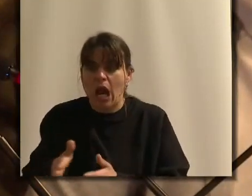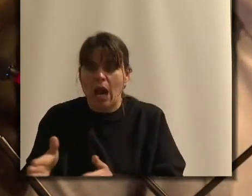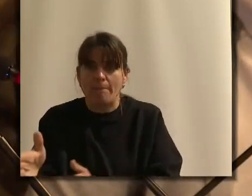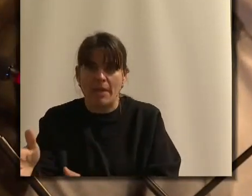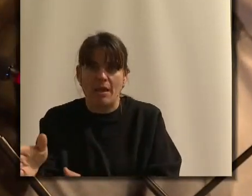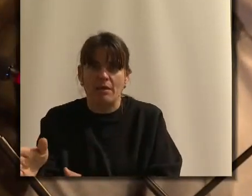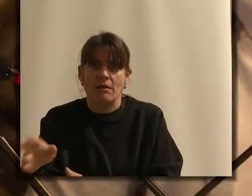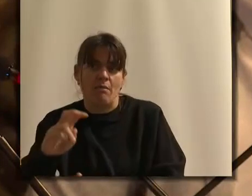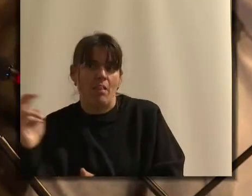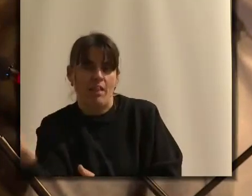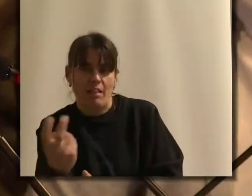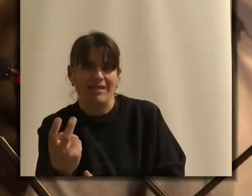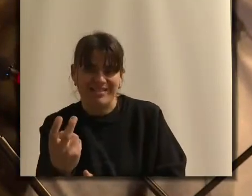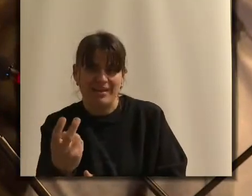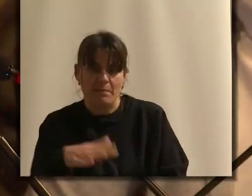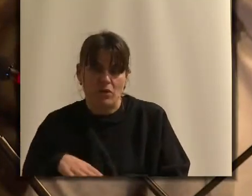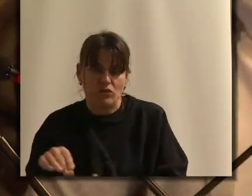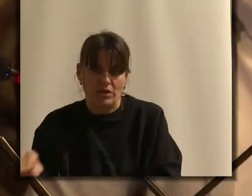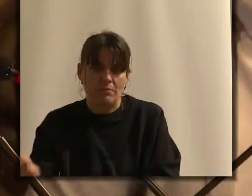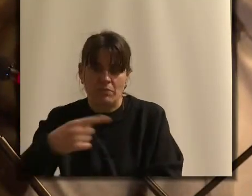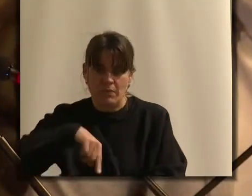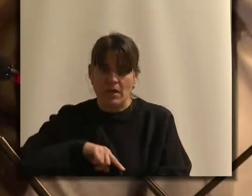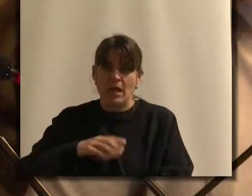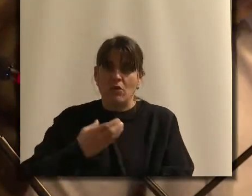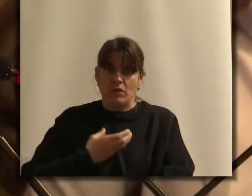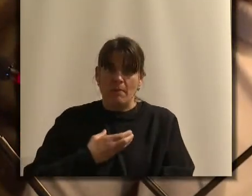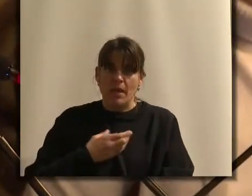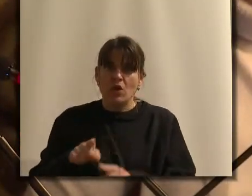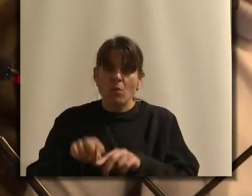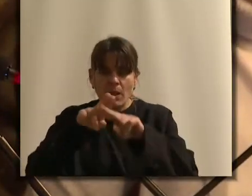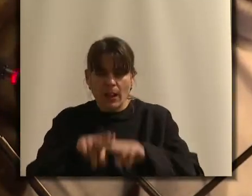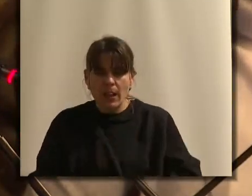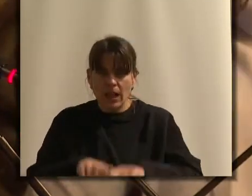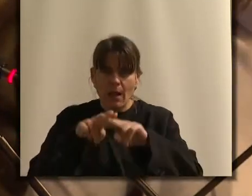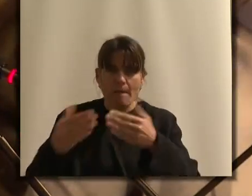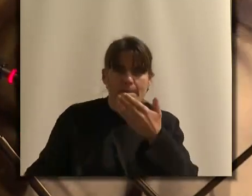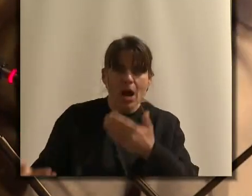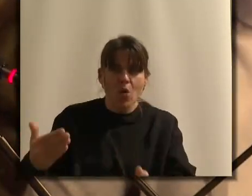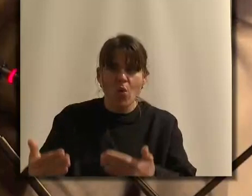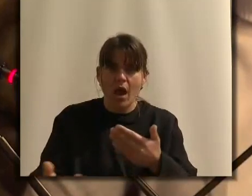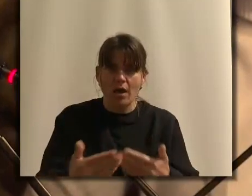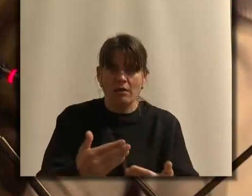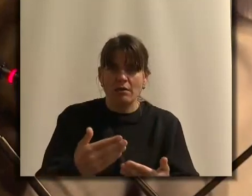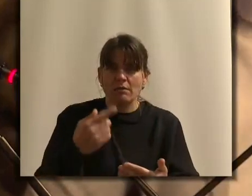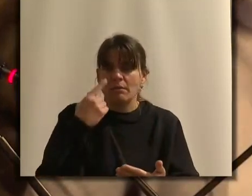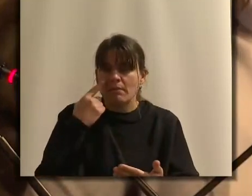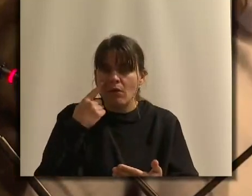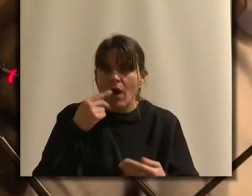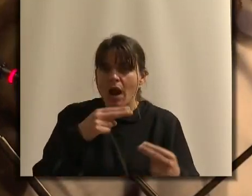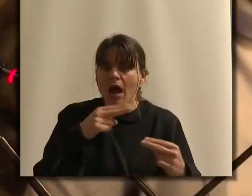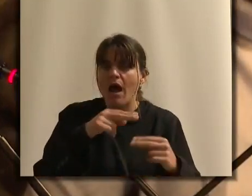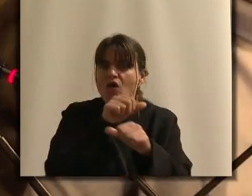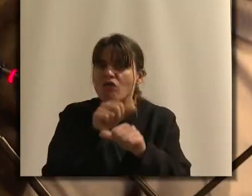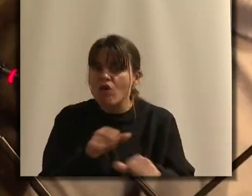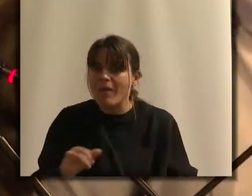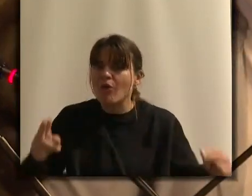tant, des de l'Ajuntament proactivament sí que hem anat valorant com havia d'evolucionar aquesta interconnexió amb Manlleu.